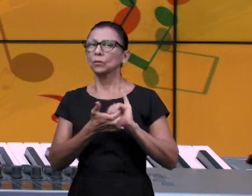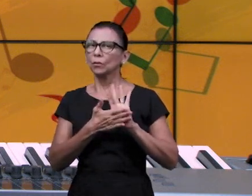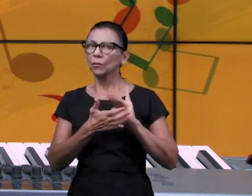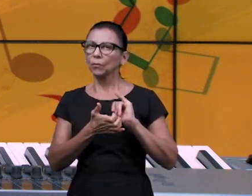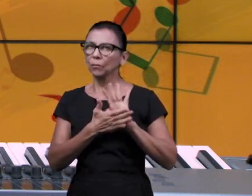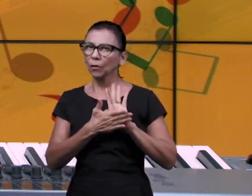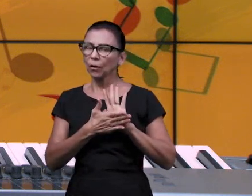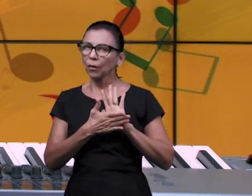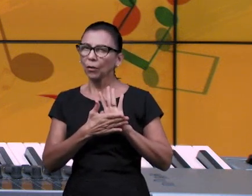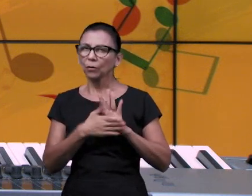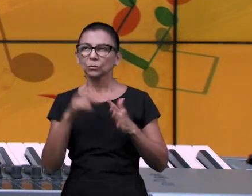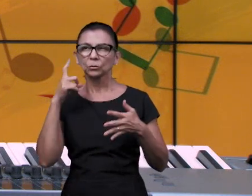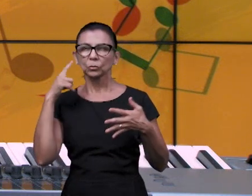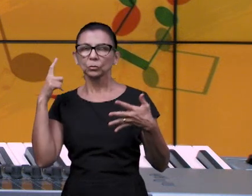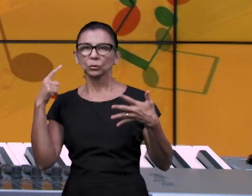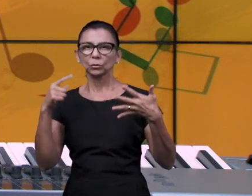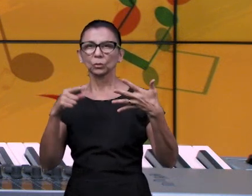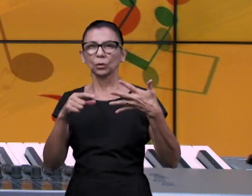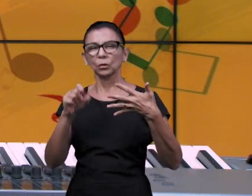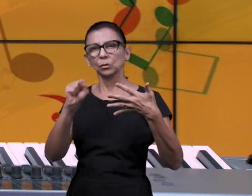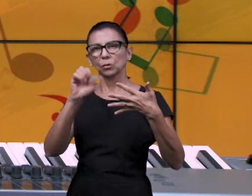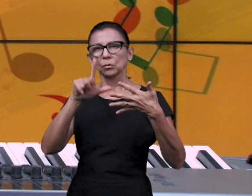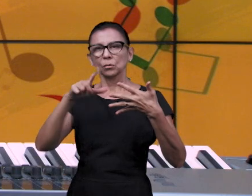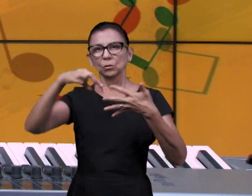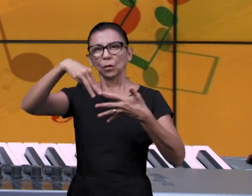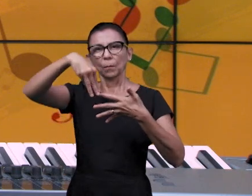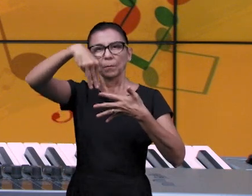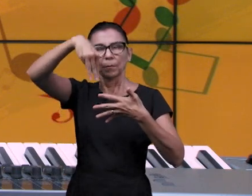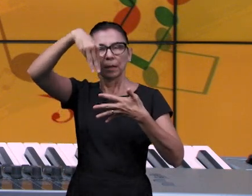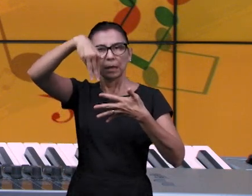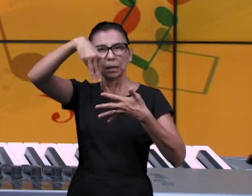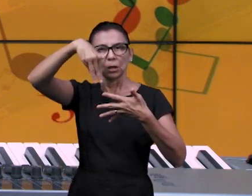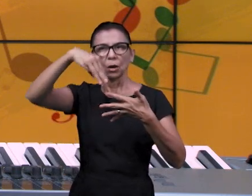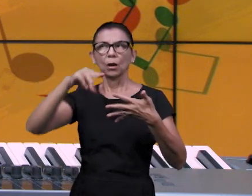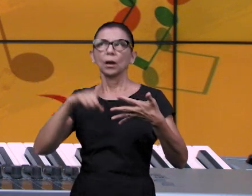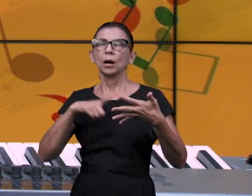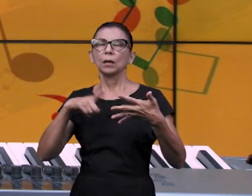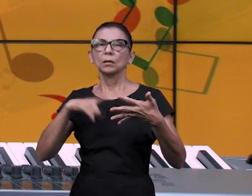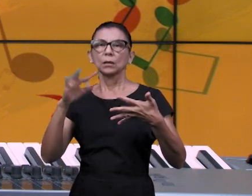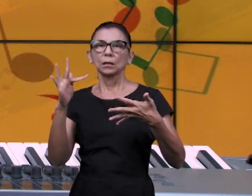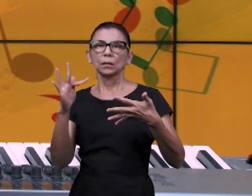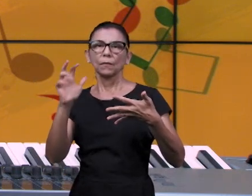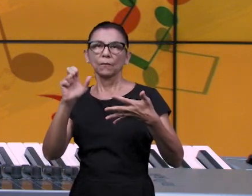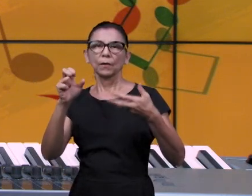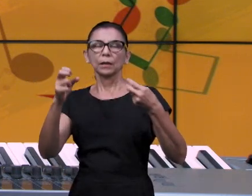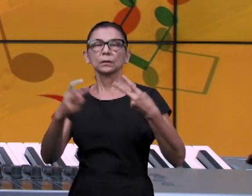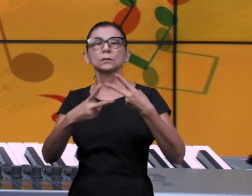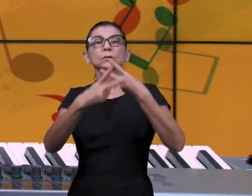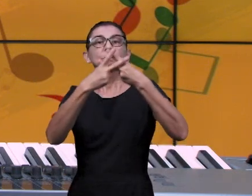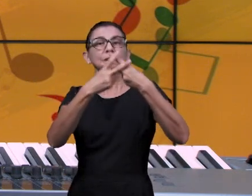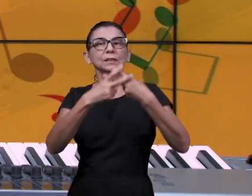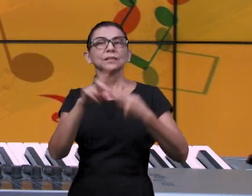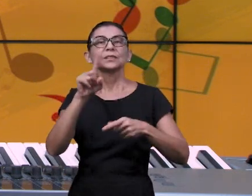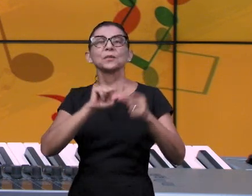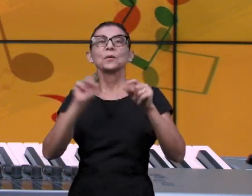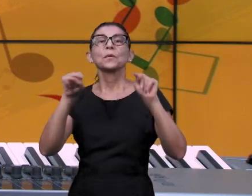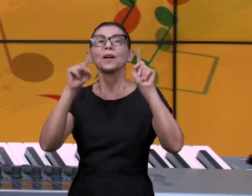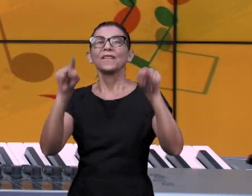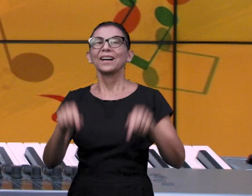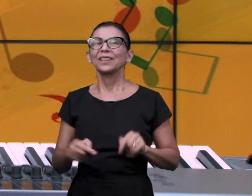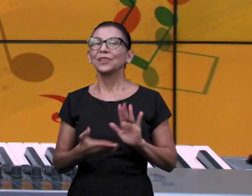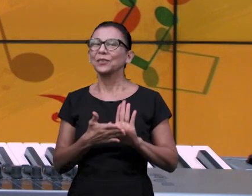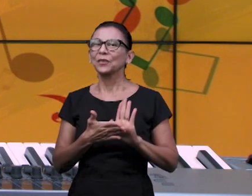jouons dans la tonalité de Sol majeur qui a le Fa jazz. Viens vers le milieu.